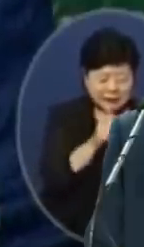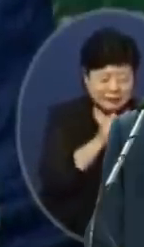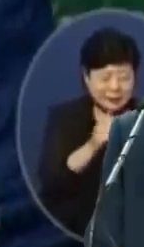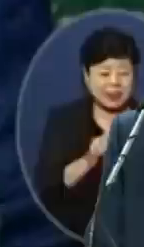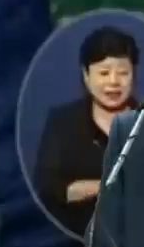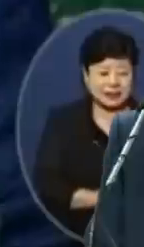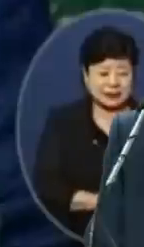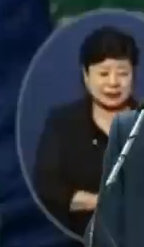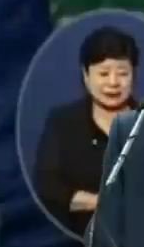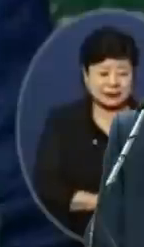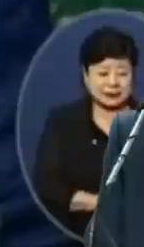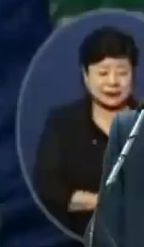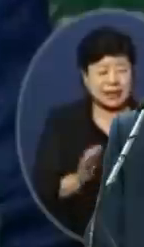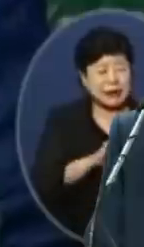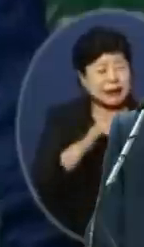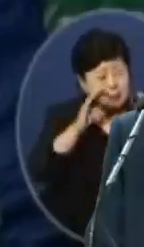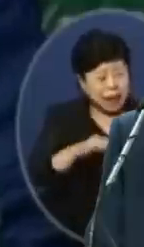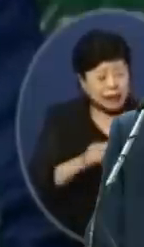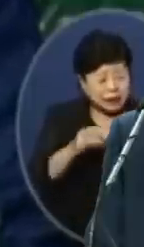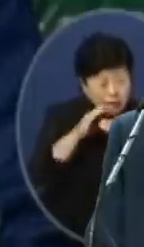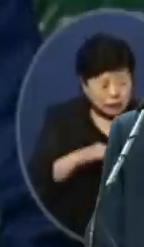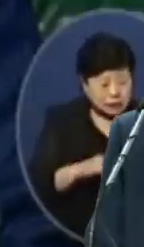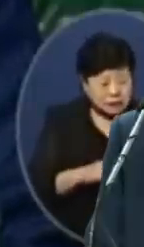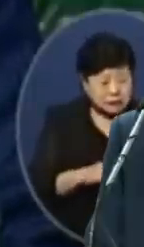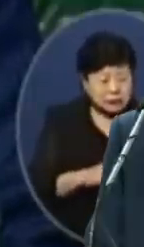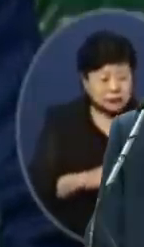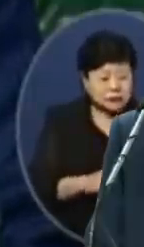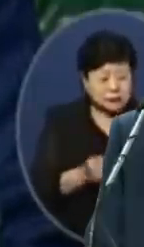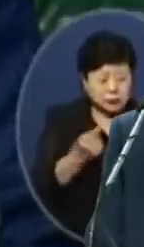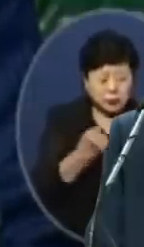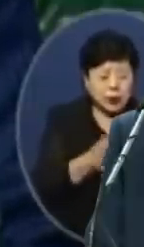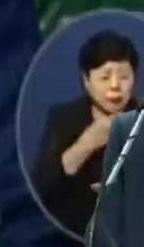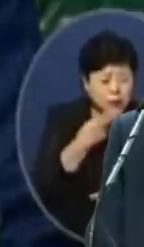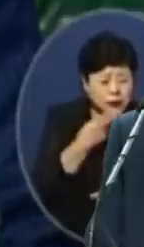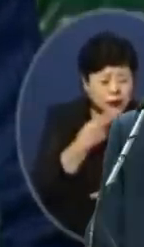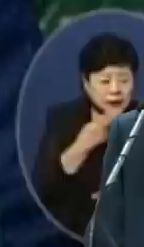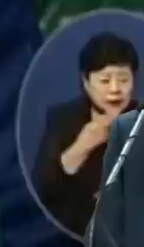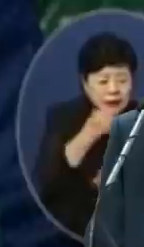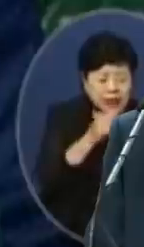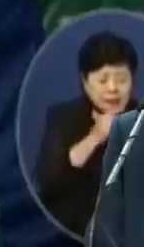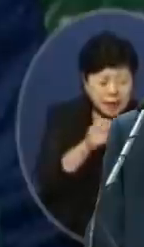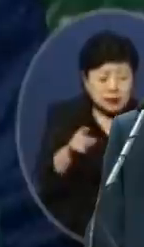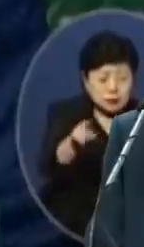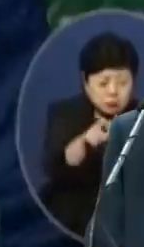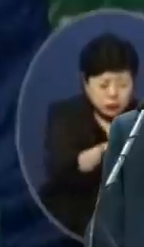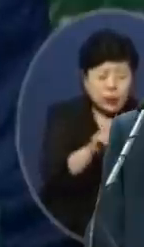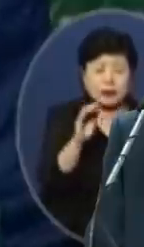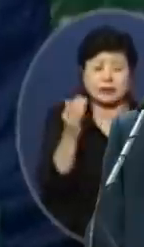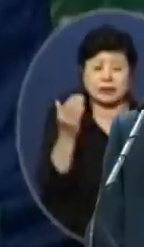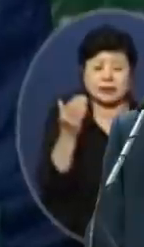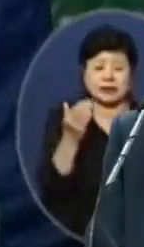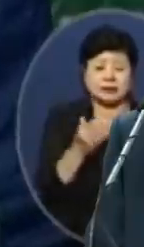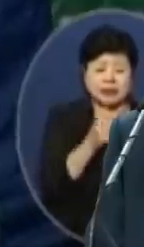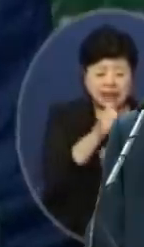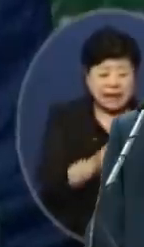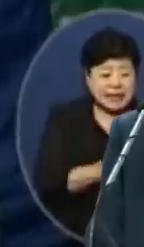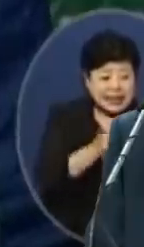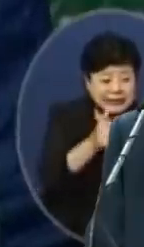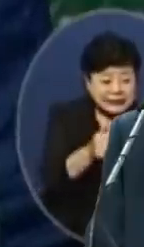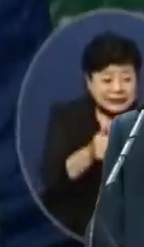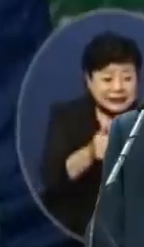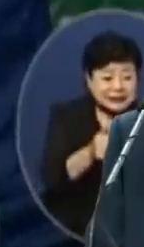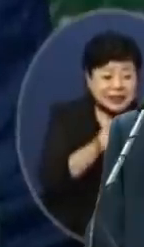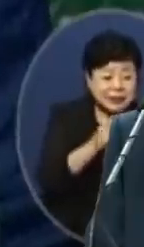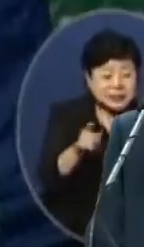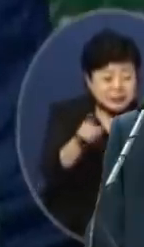말씀은 저 하늘이 무너지고 땅이 꺼져도 1.1도 변함이 없는 줄 압니다. 그러므로 하나님의 약속의